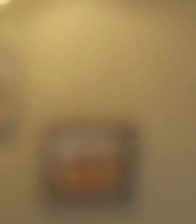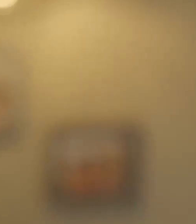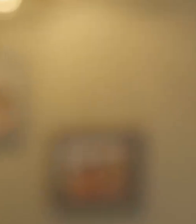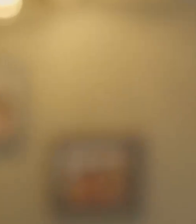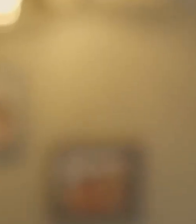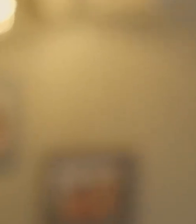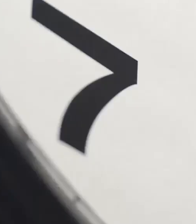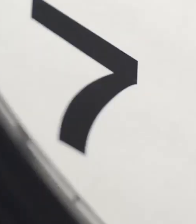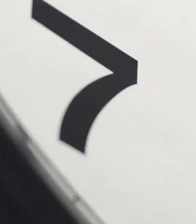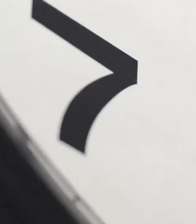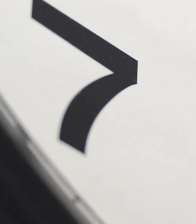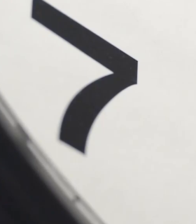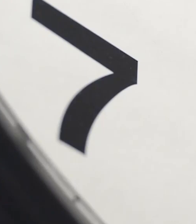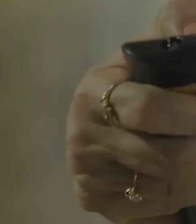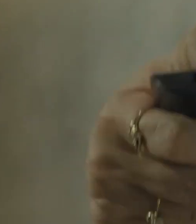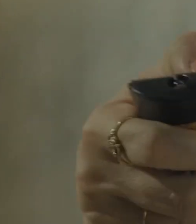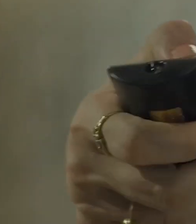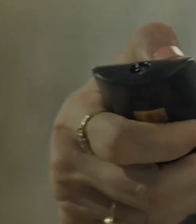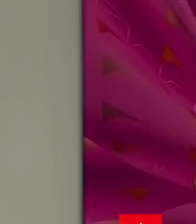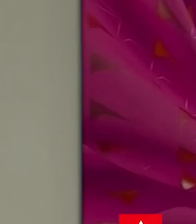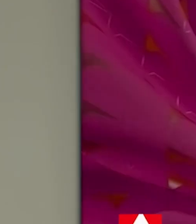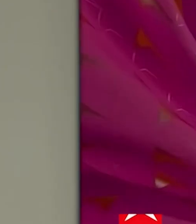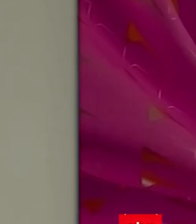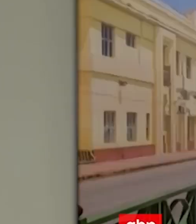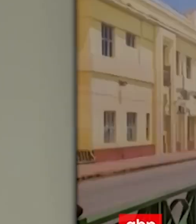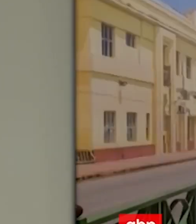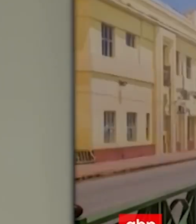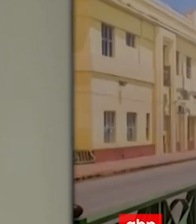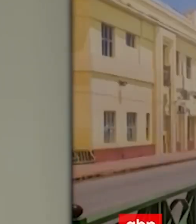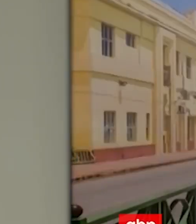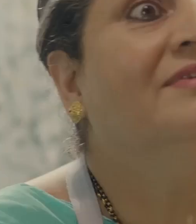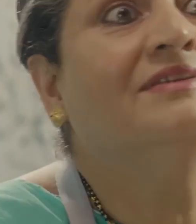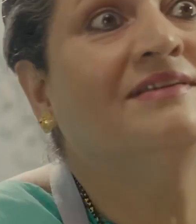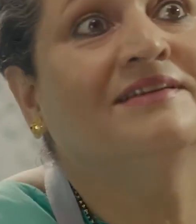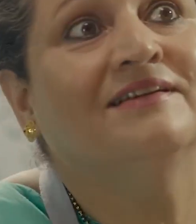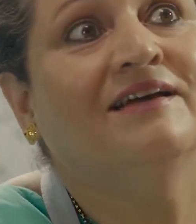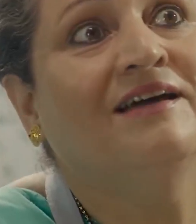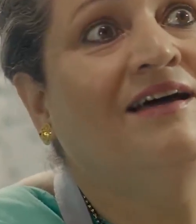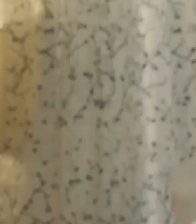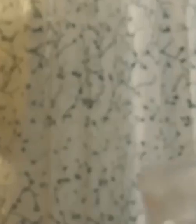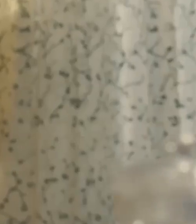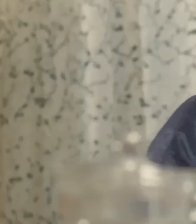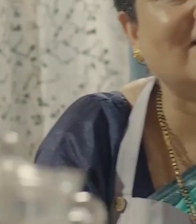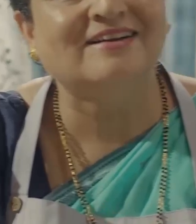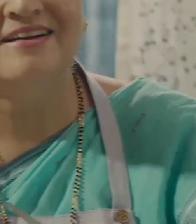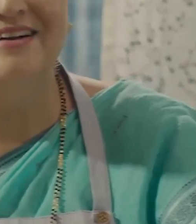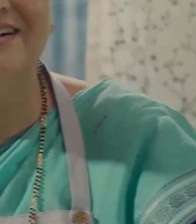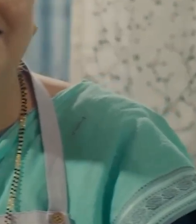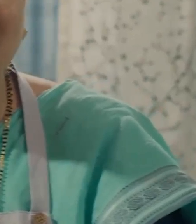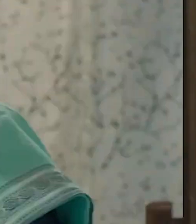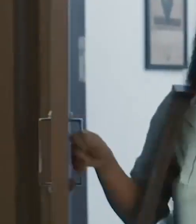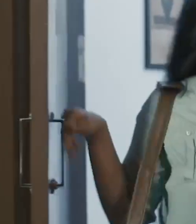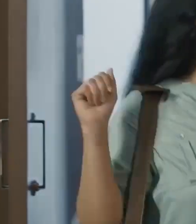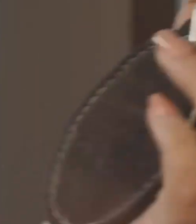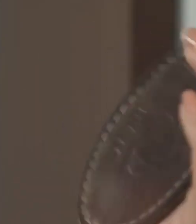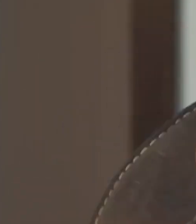ही घड़ी का काटा दोपहर 2:30 पे आए, बबीता जी का दिल सास बहु साजिश के लिए मचल जाए। और